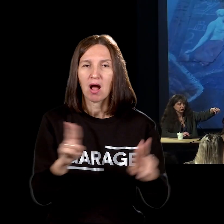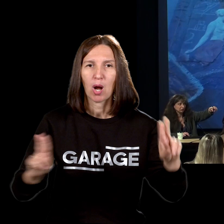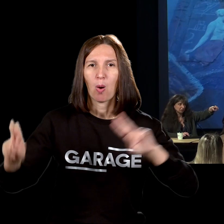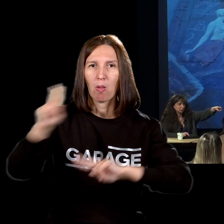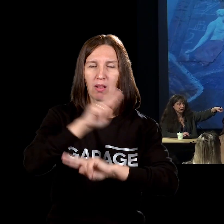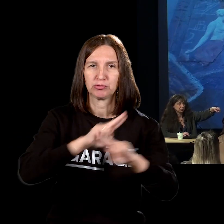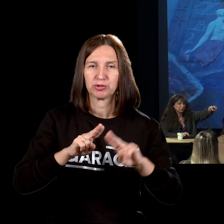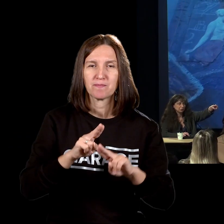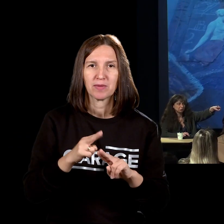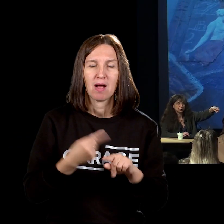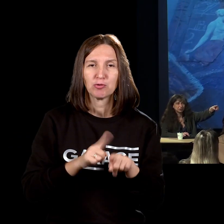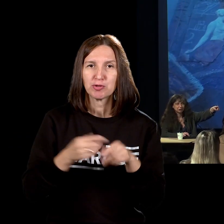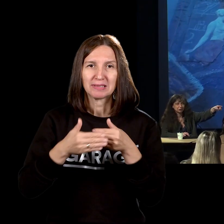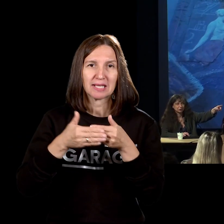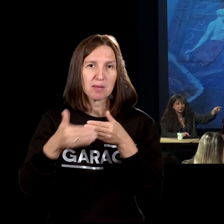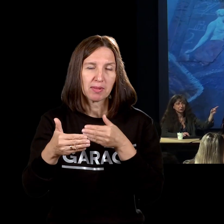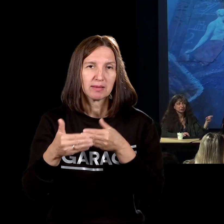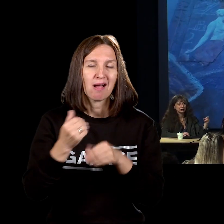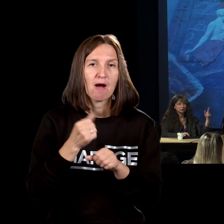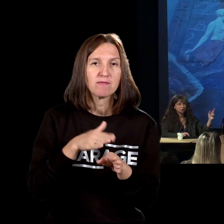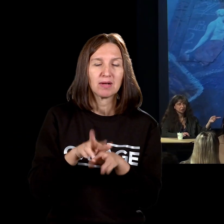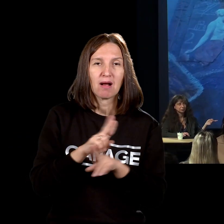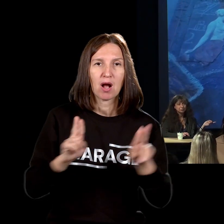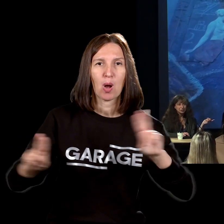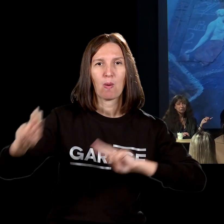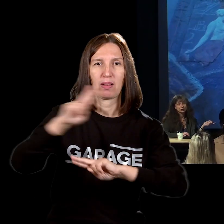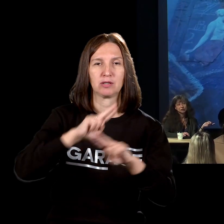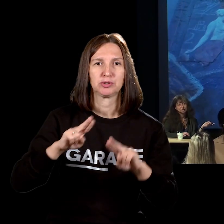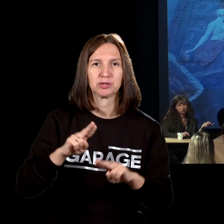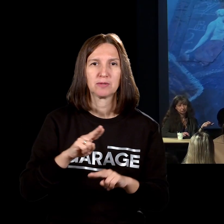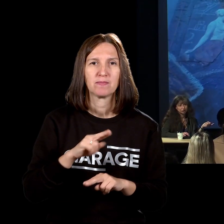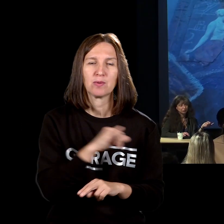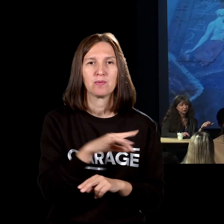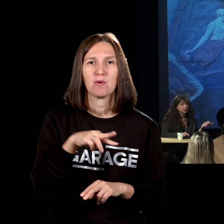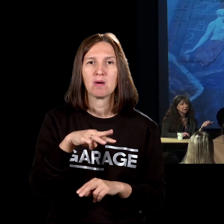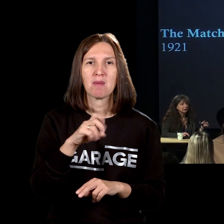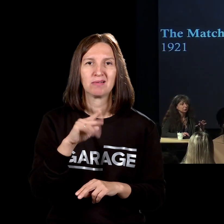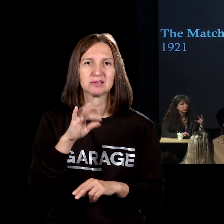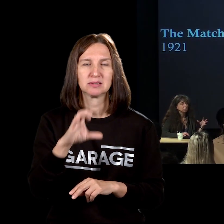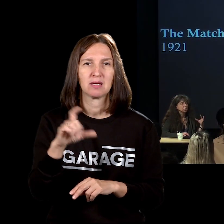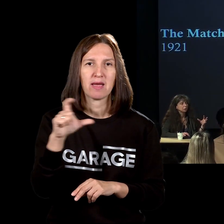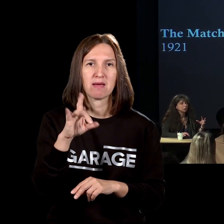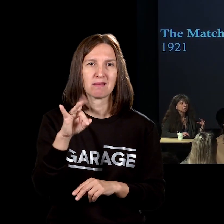это как бы задний план, который сделан так же, как сделаны коллажи Макса Эрнста того времени.